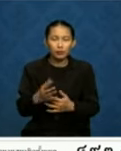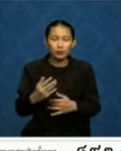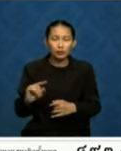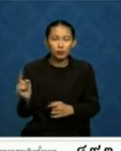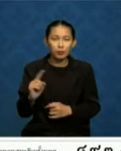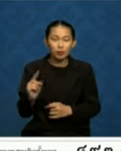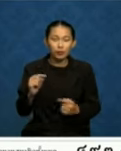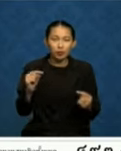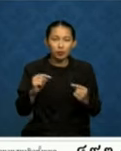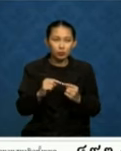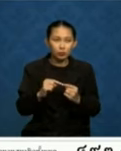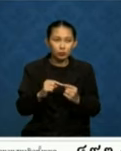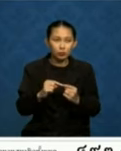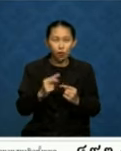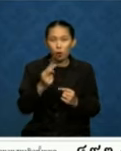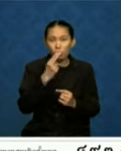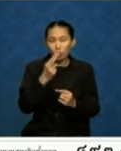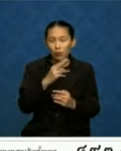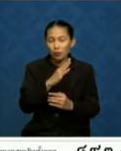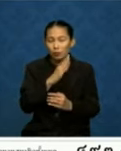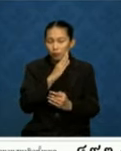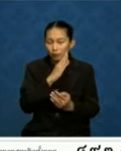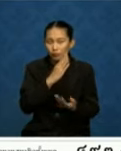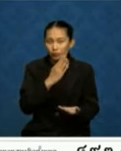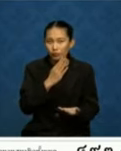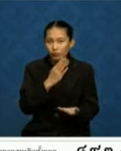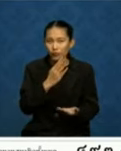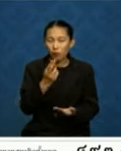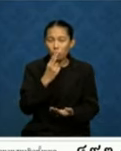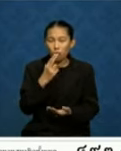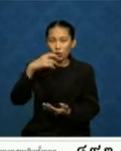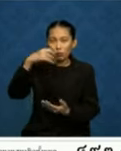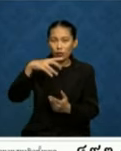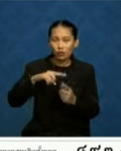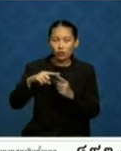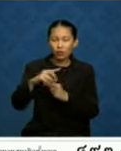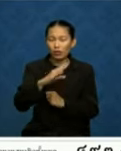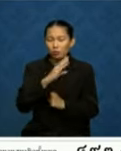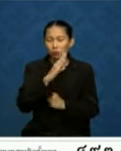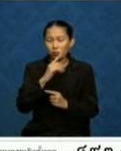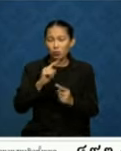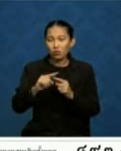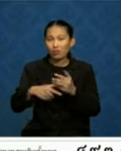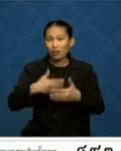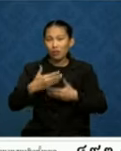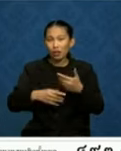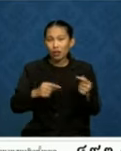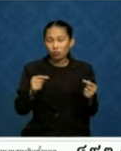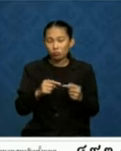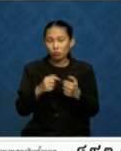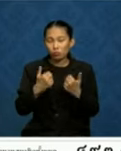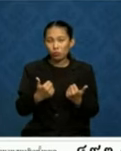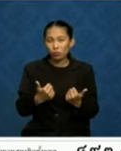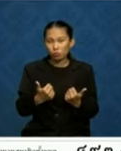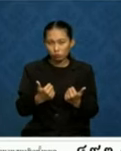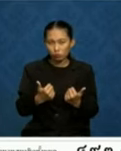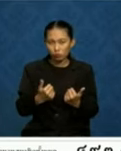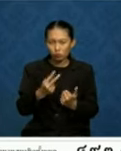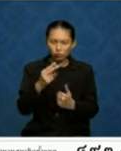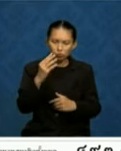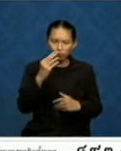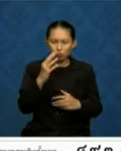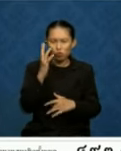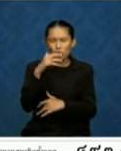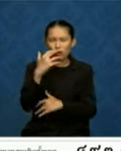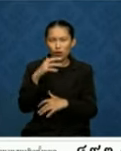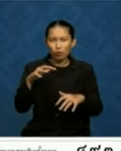ของการปราบปรามบุหรี่เถื่อนนะครับบุหรี่ไฟฟ้าเถื่อนที่เข้ามาวางขายซึ่งเป็นการเมาเยาวชนแล้ว